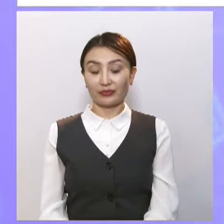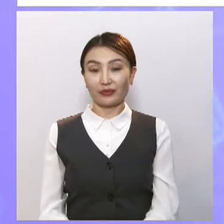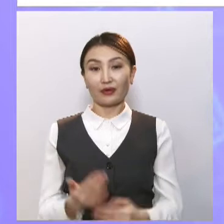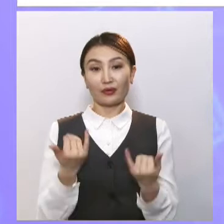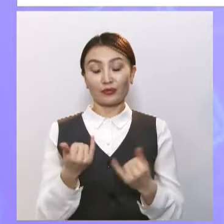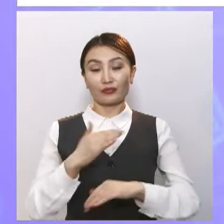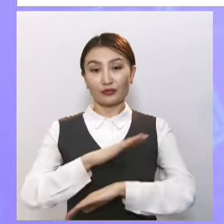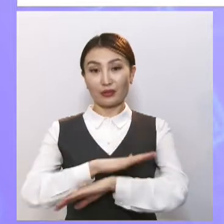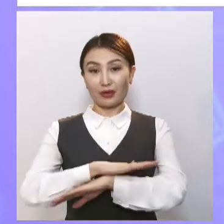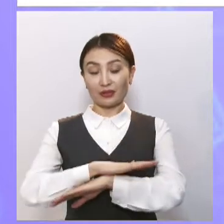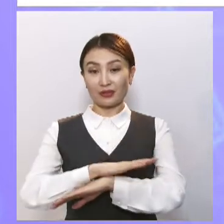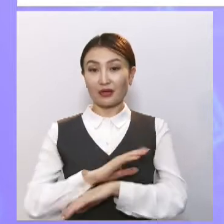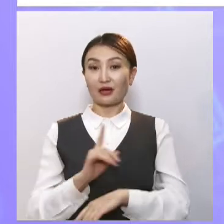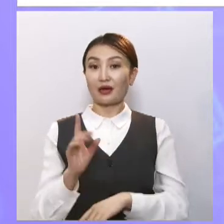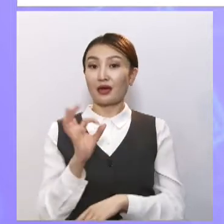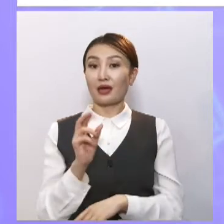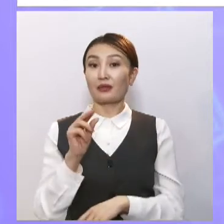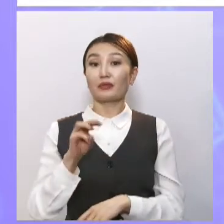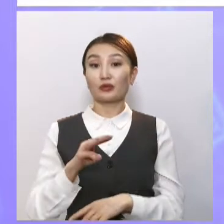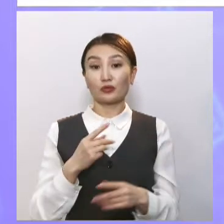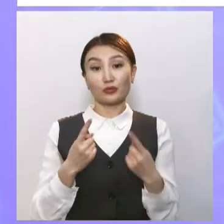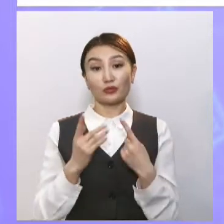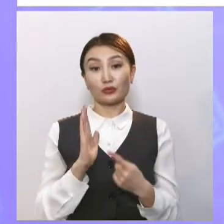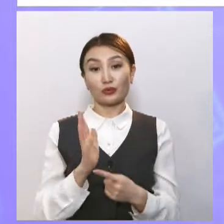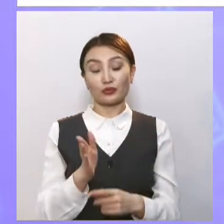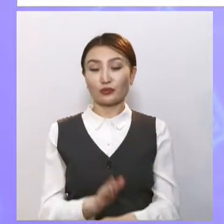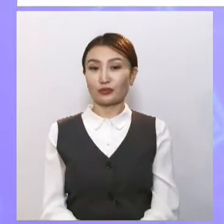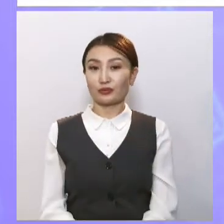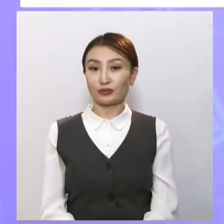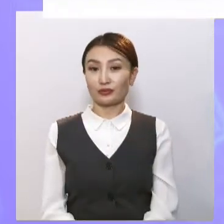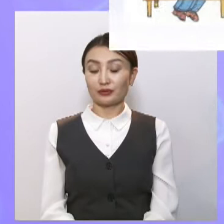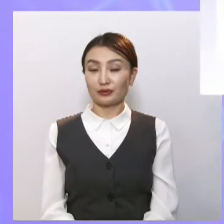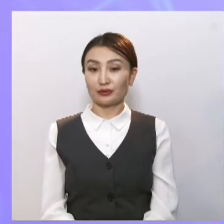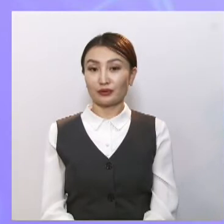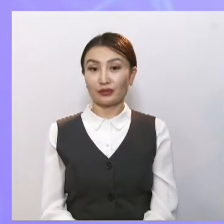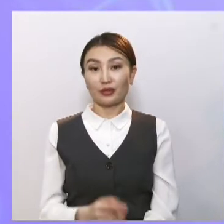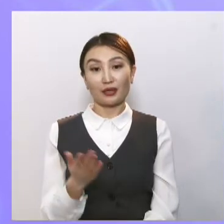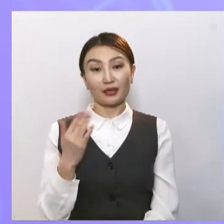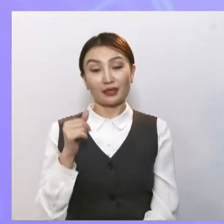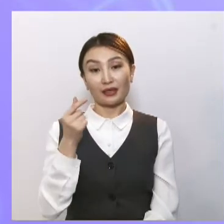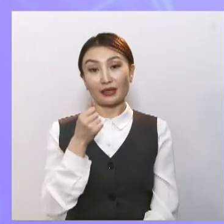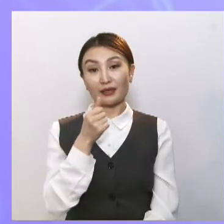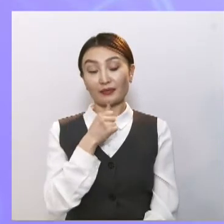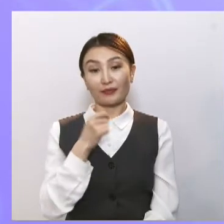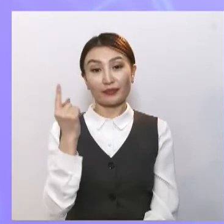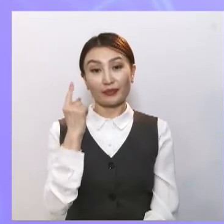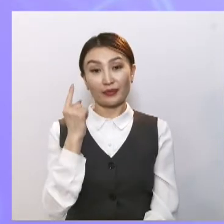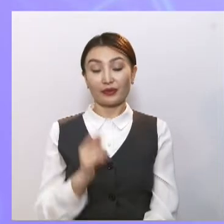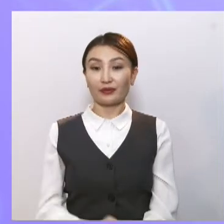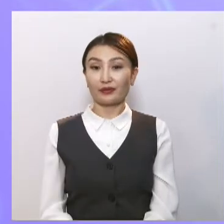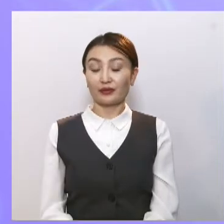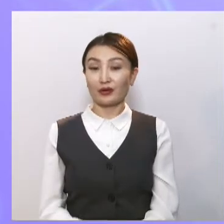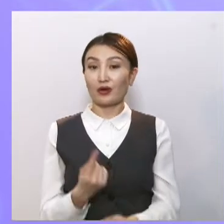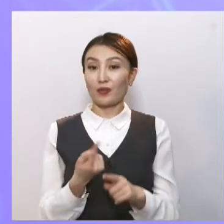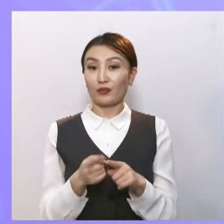Бүгүн сабакта эмне жөнүндө сүйлөшөбүз? Келгиле ой жүгүртүп көрөлү.